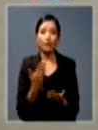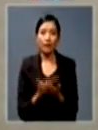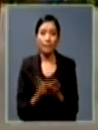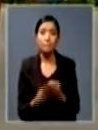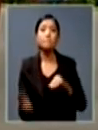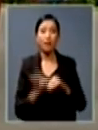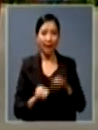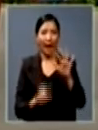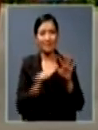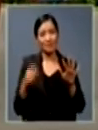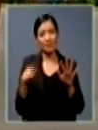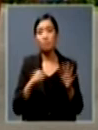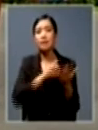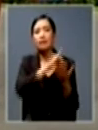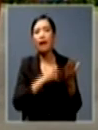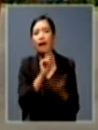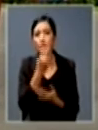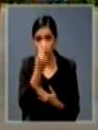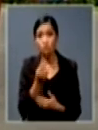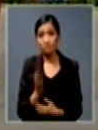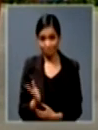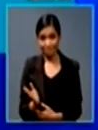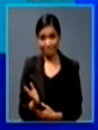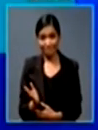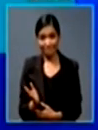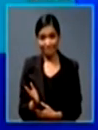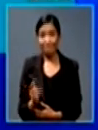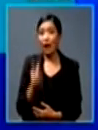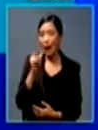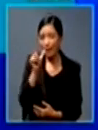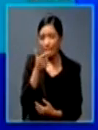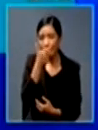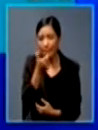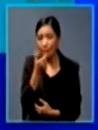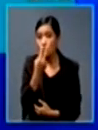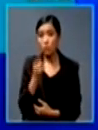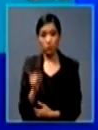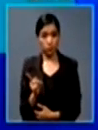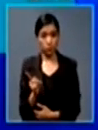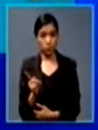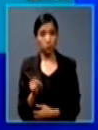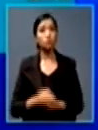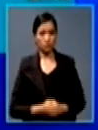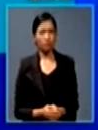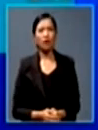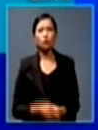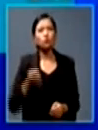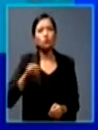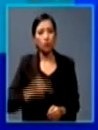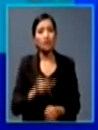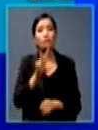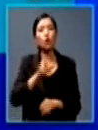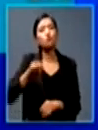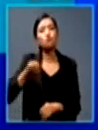บาทไปดูกันเลยนะคะว่ามีจังหว ั ด ไหนบ้างท่านผู้ชมฮะใช้โทรศัพท์ถ่ายไว้เลยก็ได้นะครับ ชุดแรกที่ยังไม่เปลี่ยนแปลงมี8จังหวัดยัง300เ